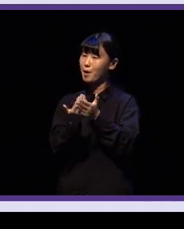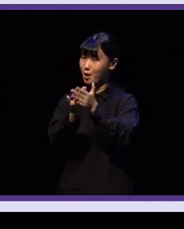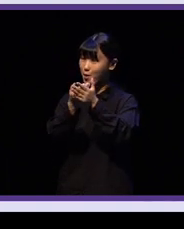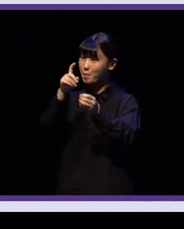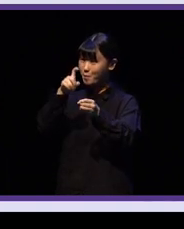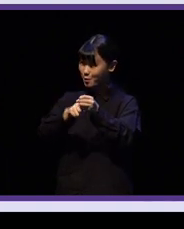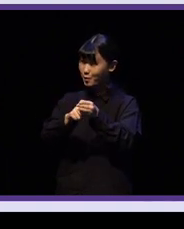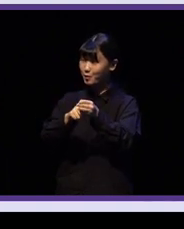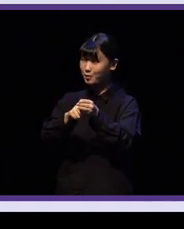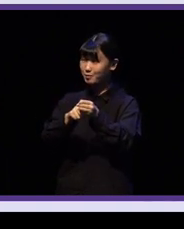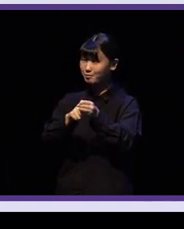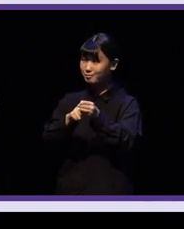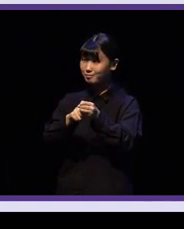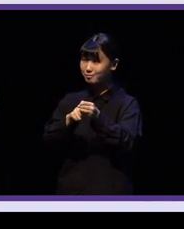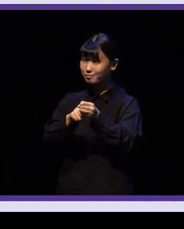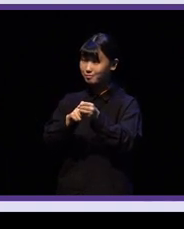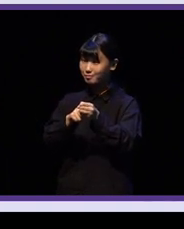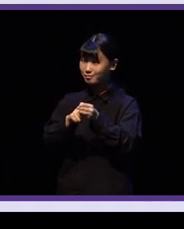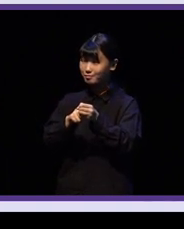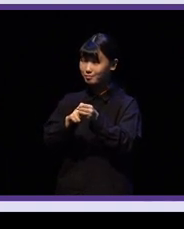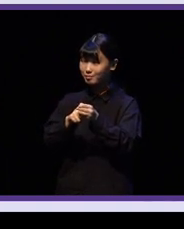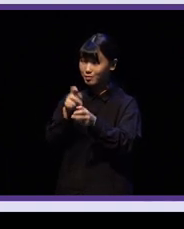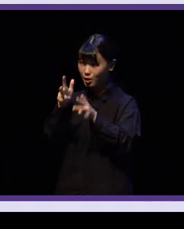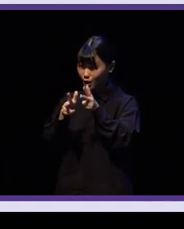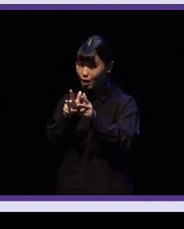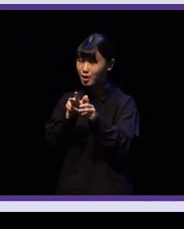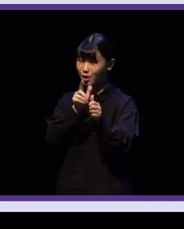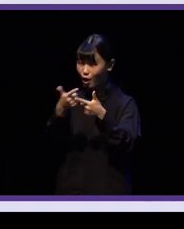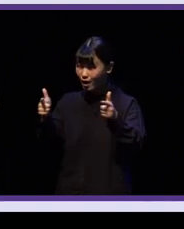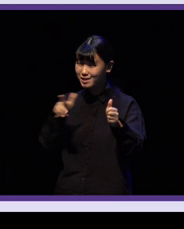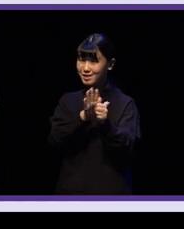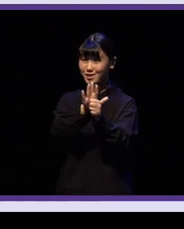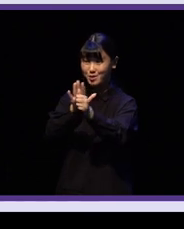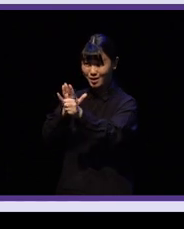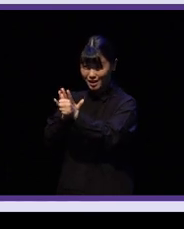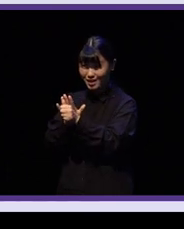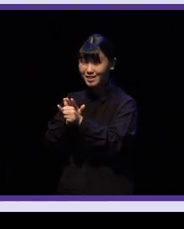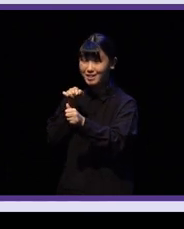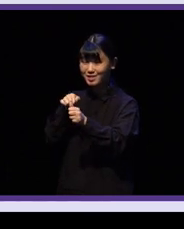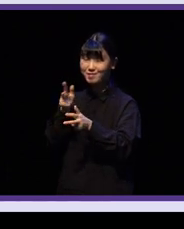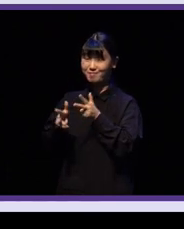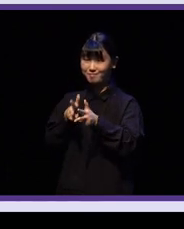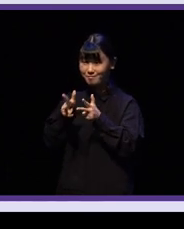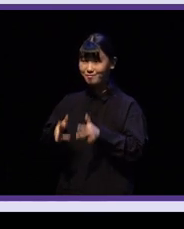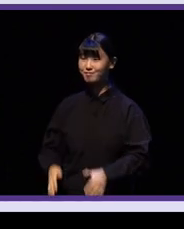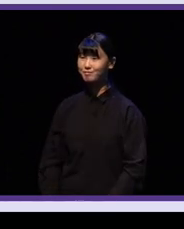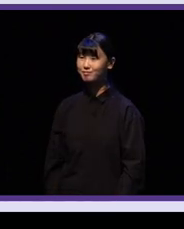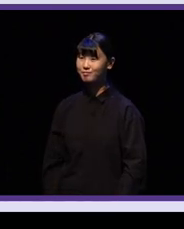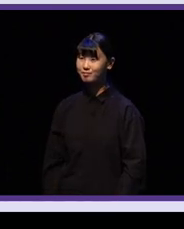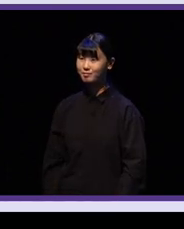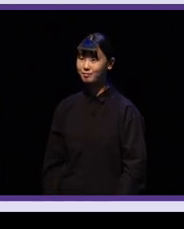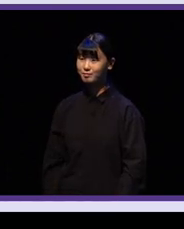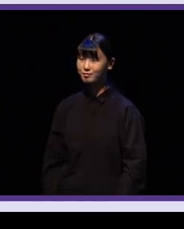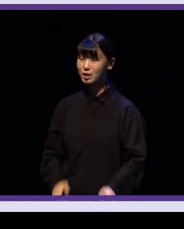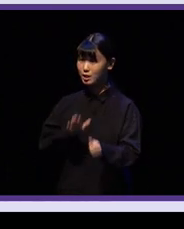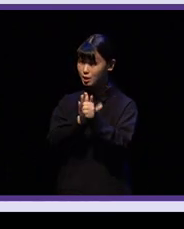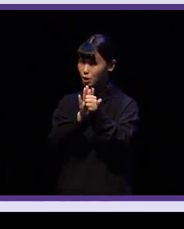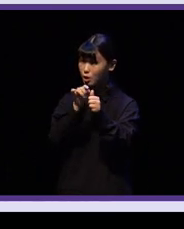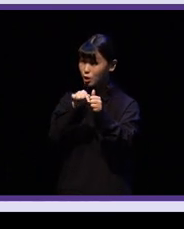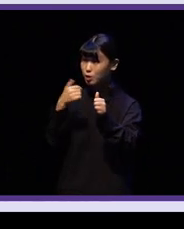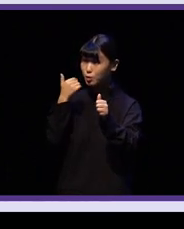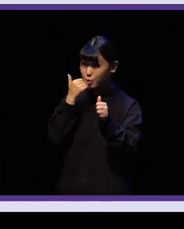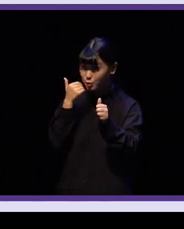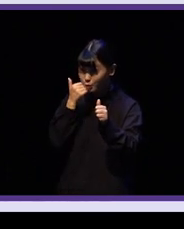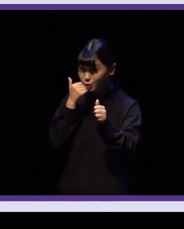위한 모든 작품들을 다 지원을 하고 있는 그런 사업이라고 보시면 되겠고요 지원 대상은 역시